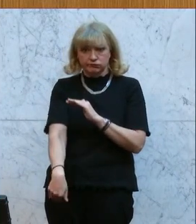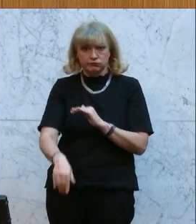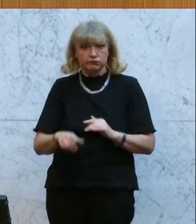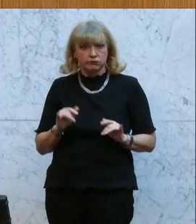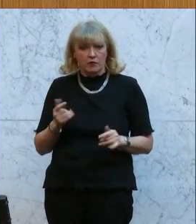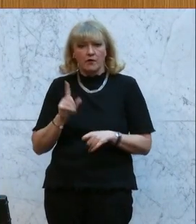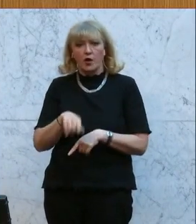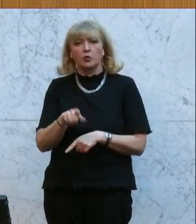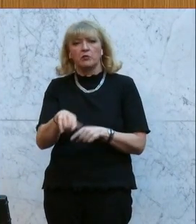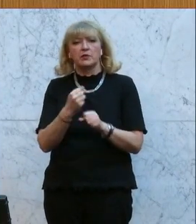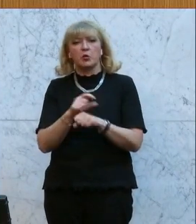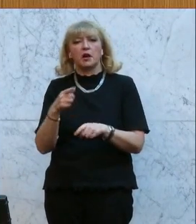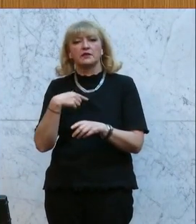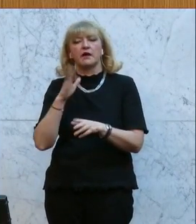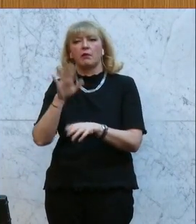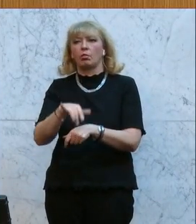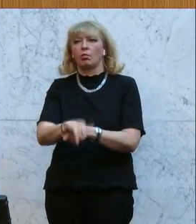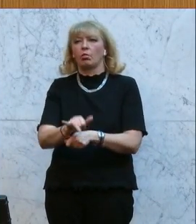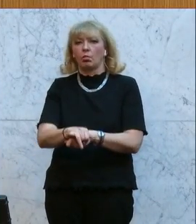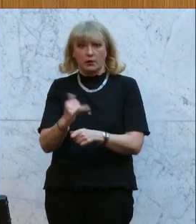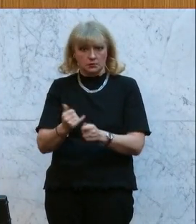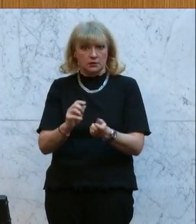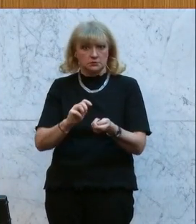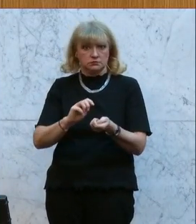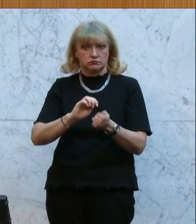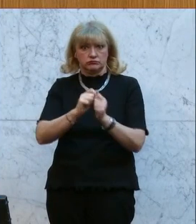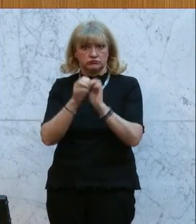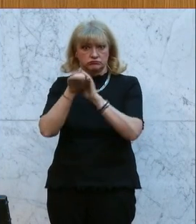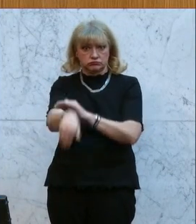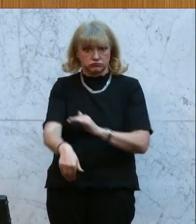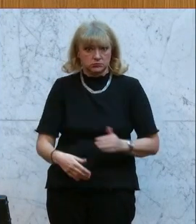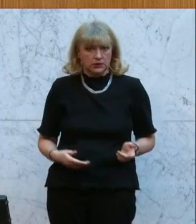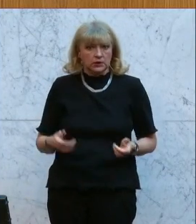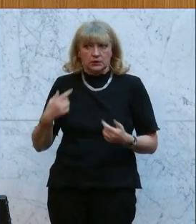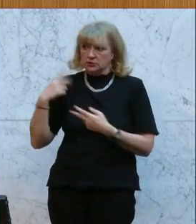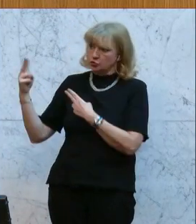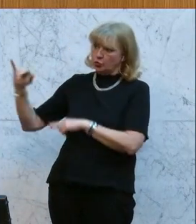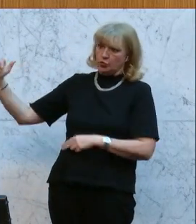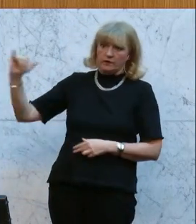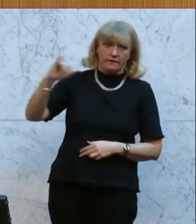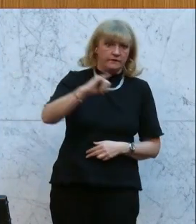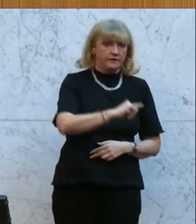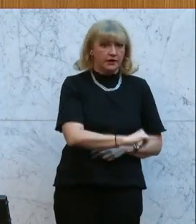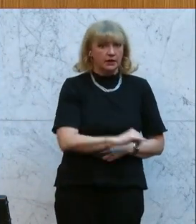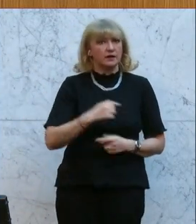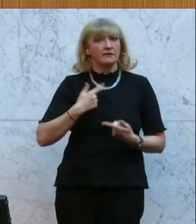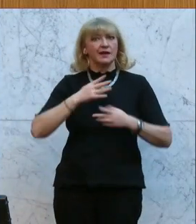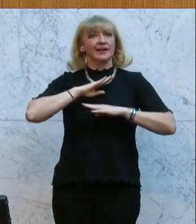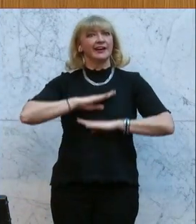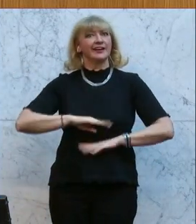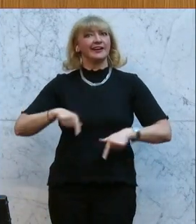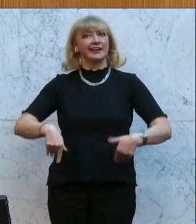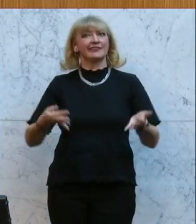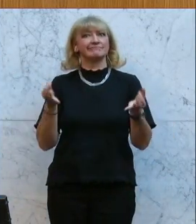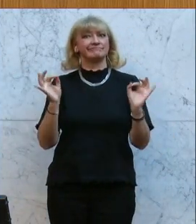sie vernachlässigt. Und ich bin nicht erleichtert zurückgeflogen, weil bei uns alles so gut ist.